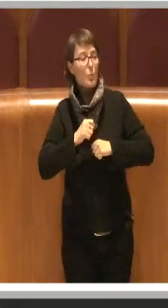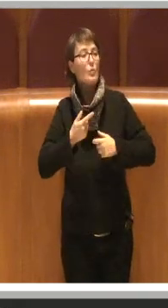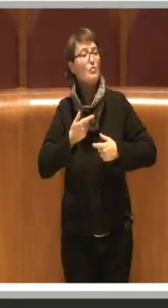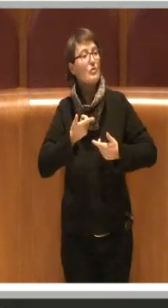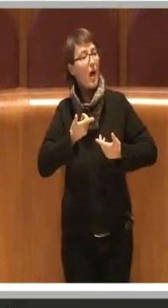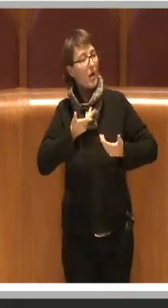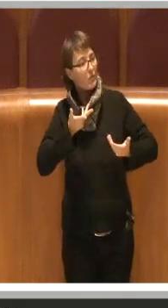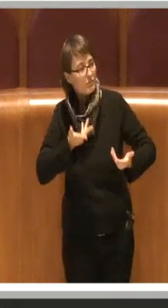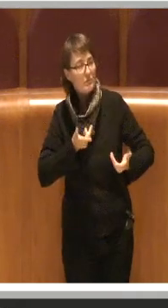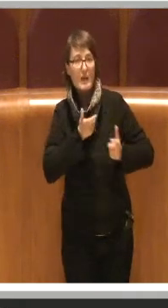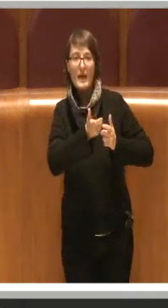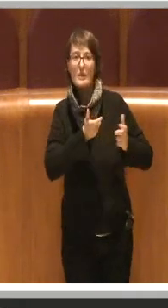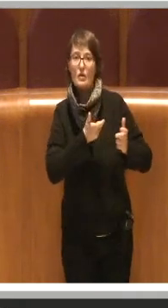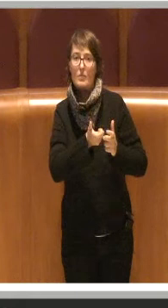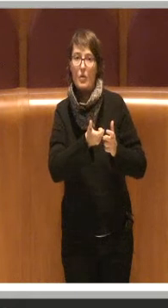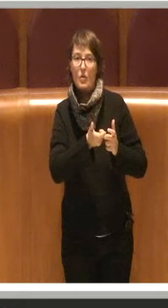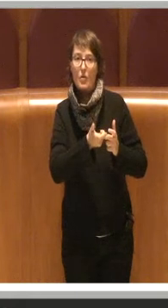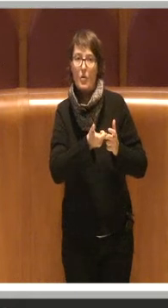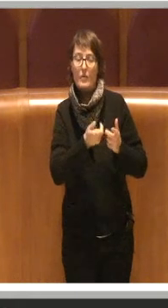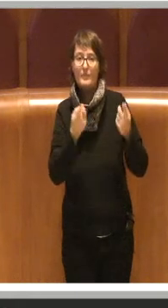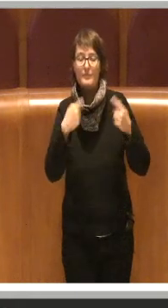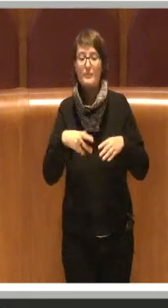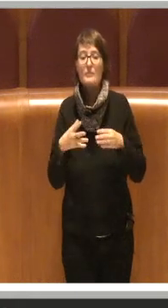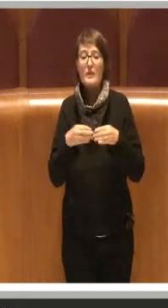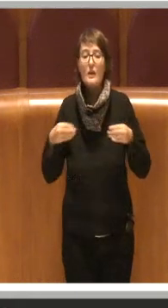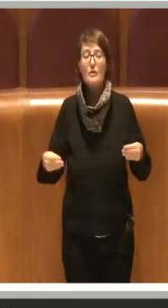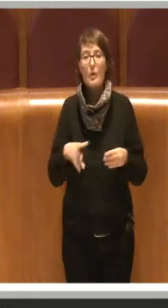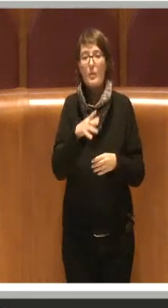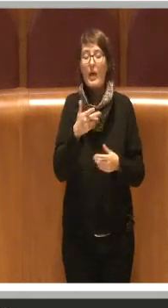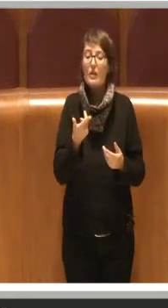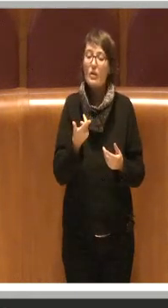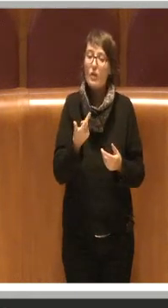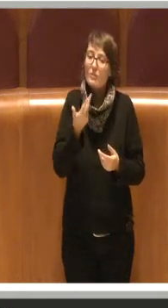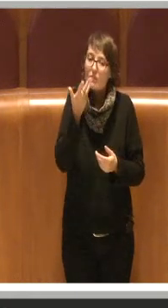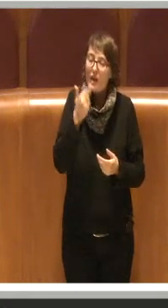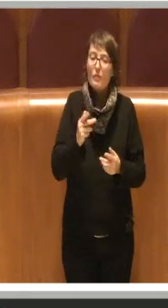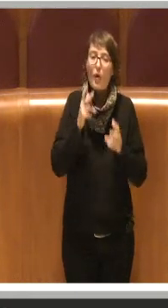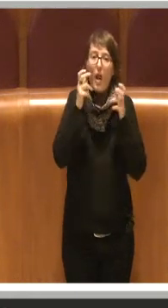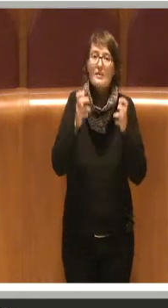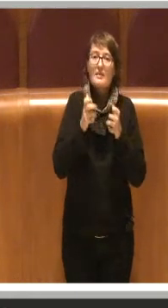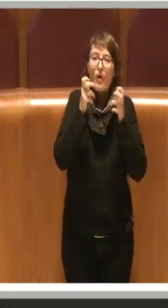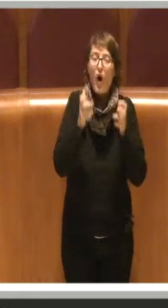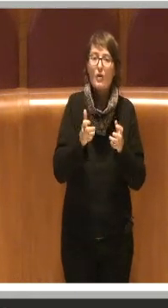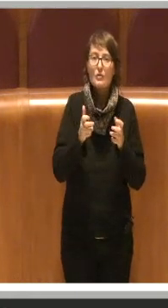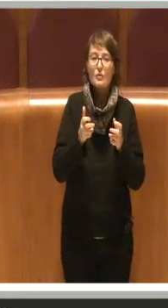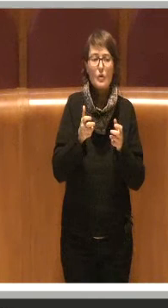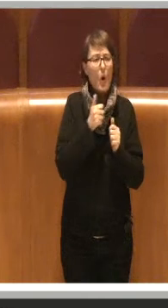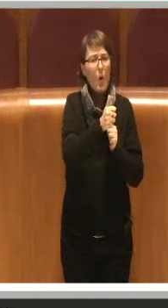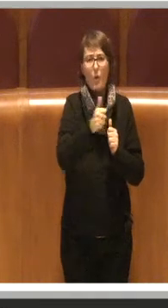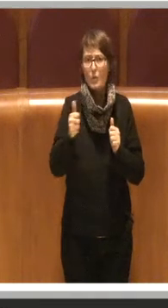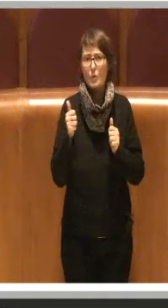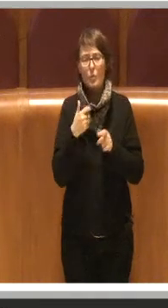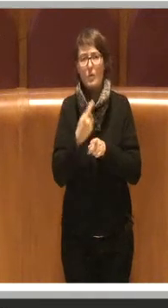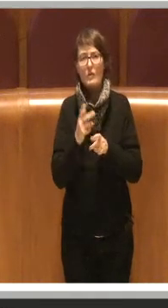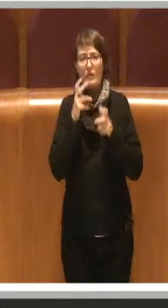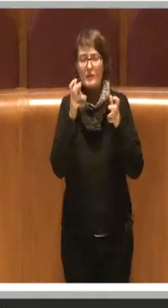Per cui parliamo di uno strumento che richiede uno sforzo da parte di tutti, da parte dell'amministrazione che dovrà, come dire, interagire su